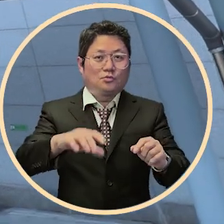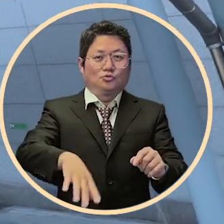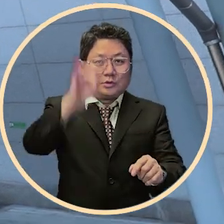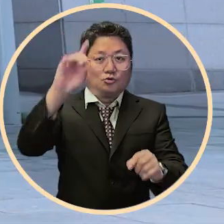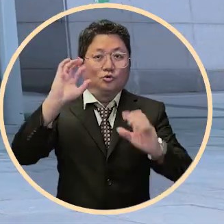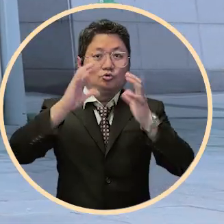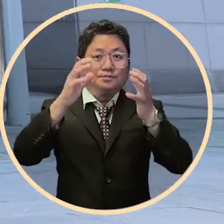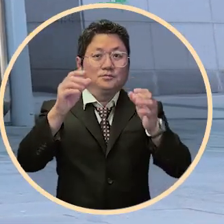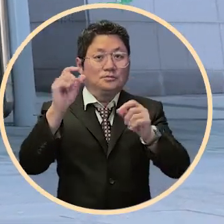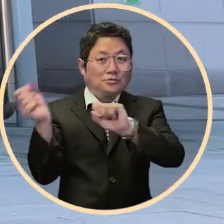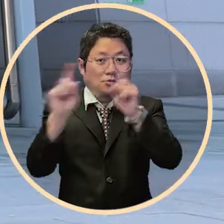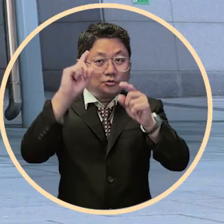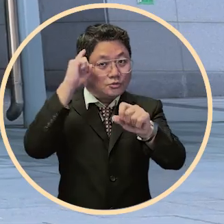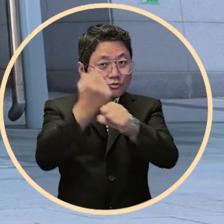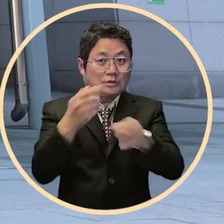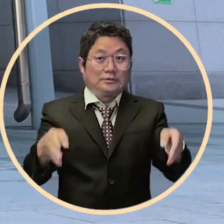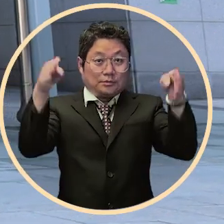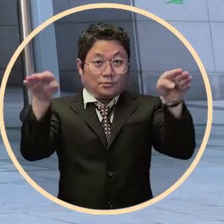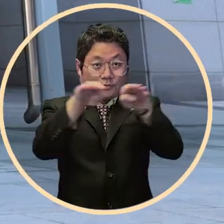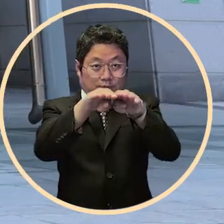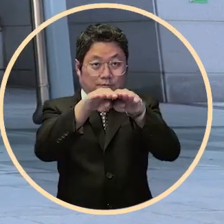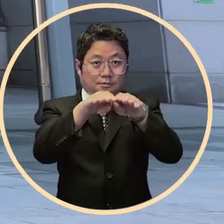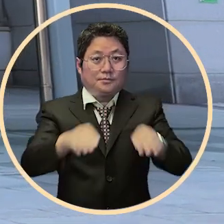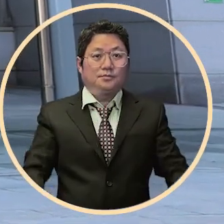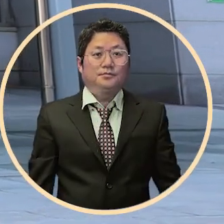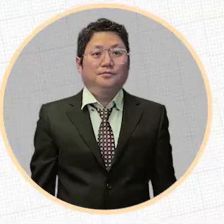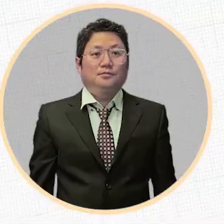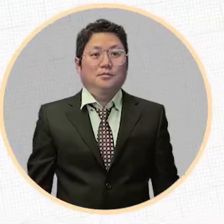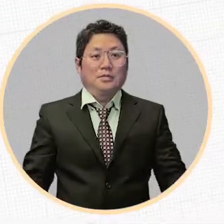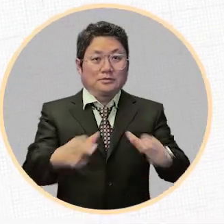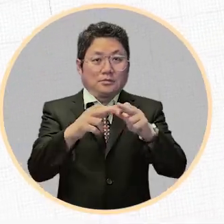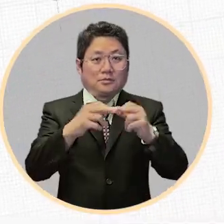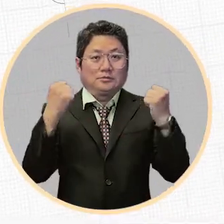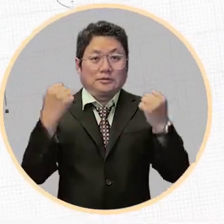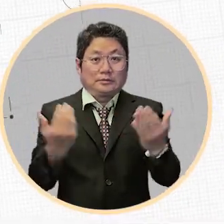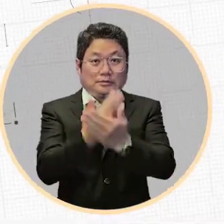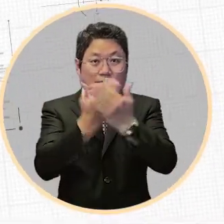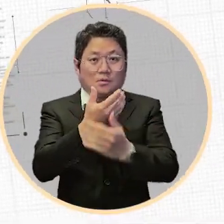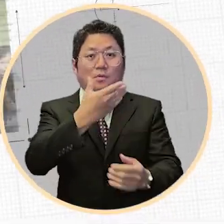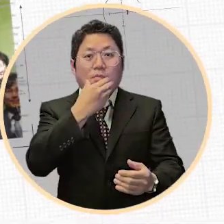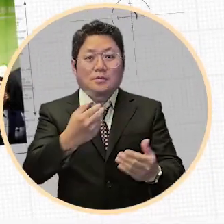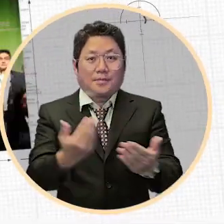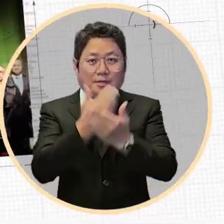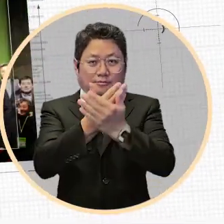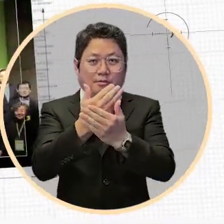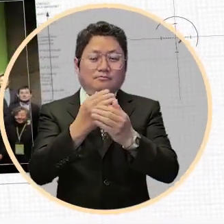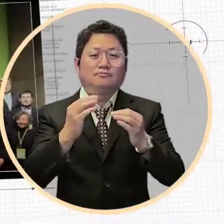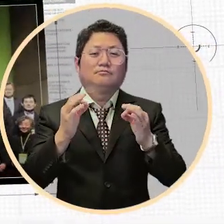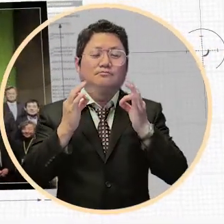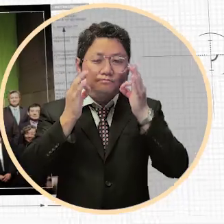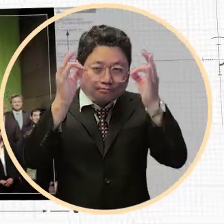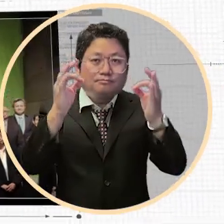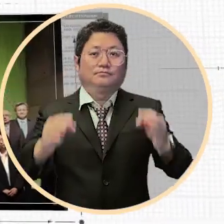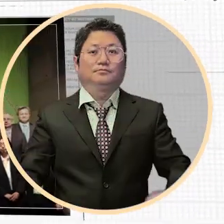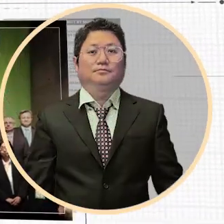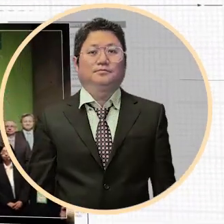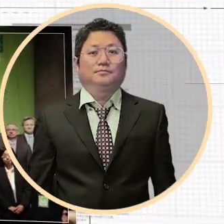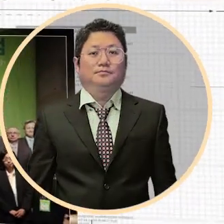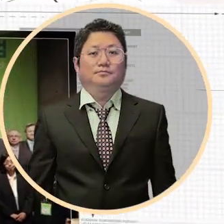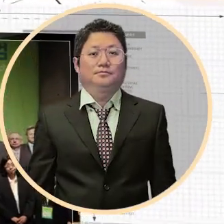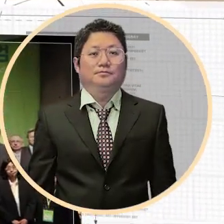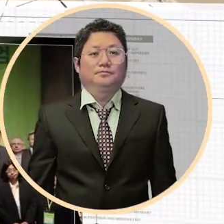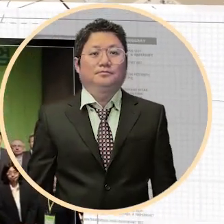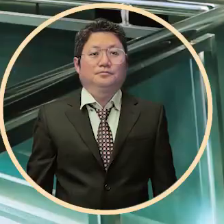재활연구소는 국내 최초의 국립재활연구기관으로서 장애인의 건강증진과 복지발전에 기여하고